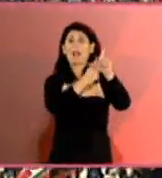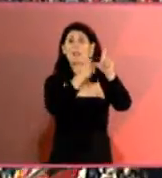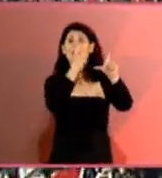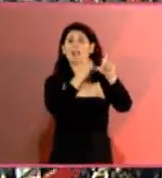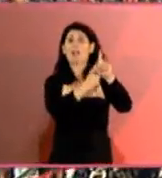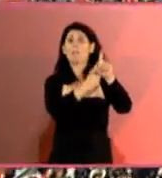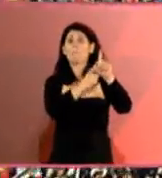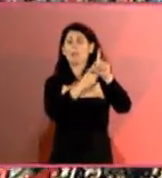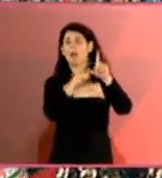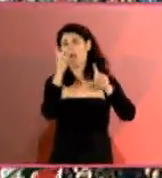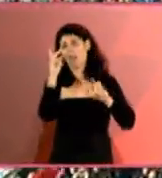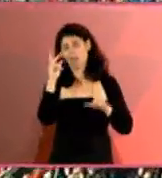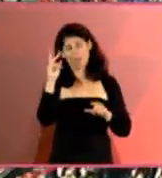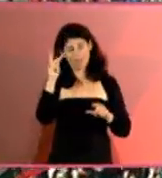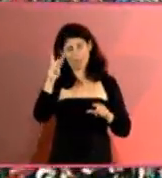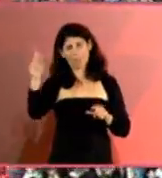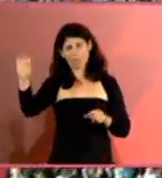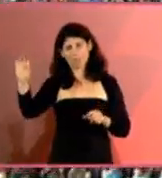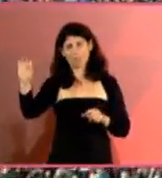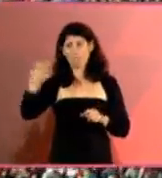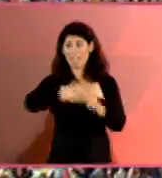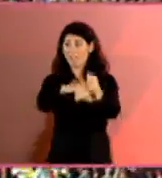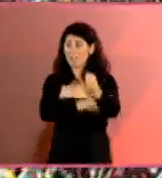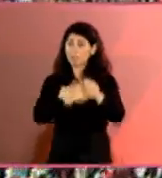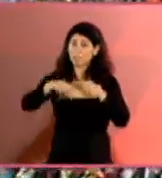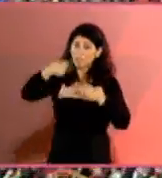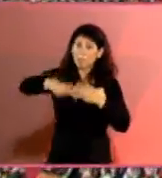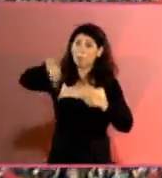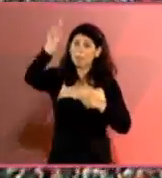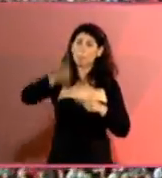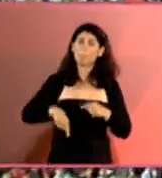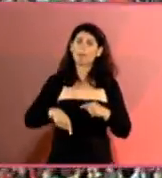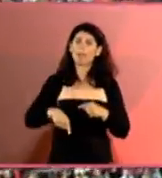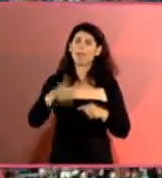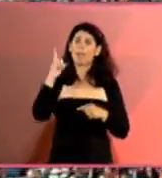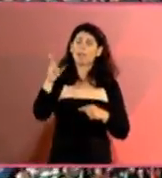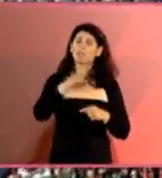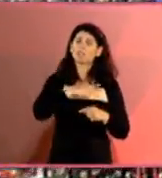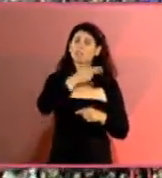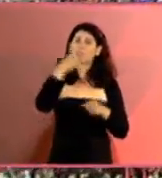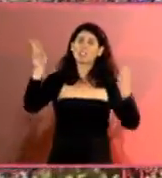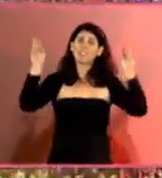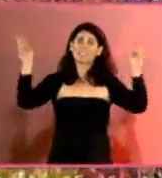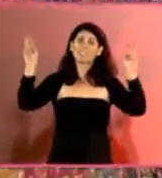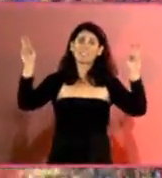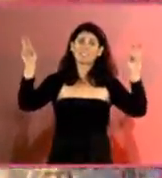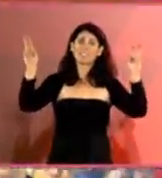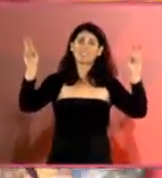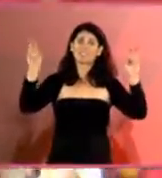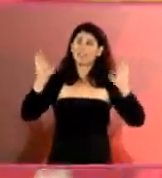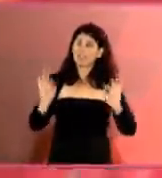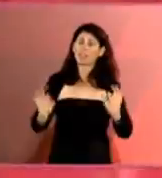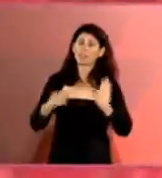ΚΚΕ, η δύναμή σου την επόμενη μέρα. Ένα σωστό σύνθημα για τα ακριβώς